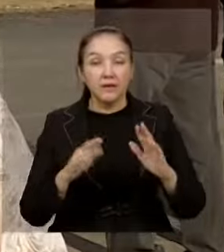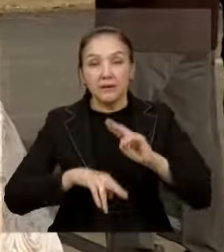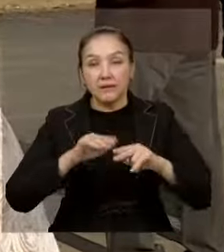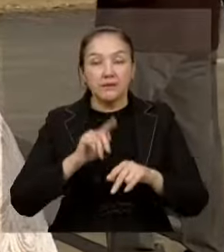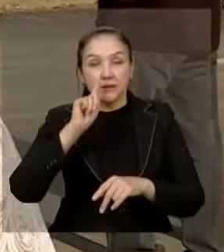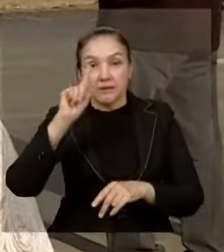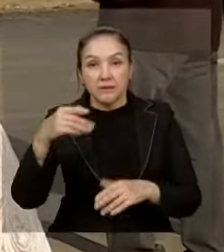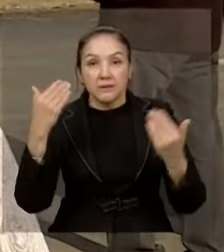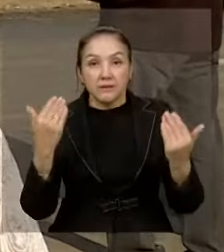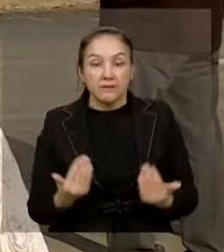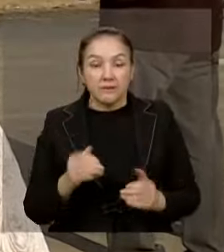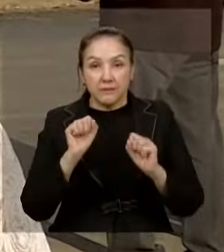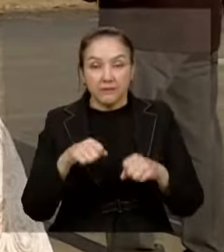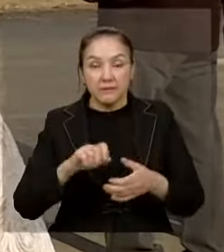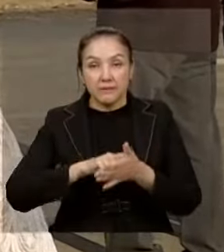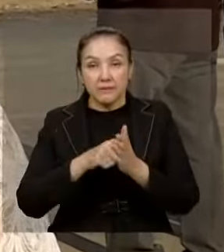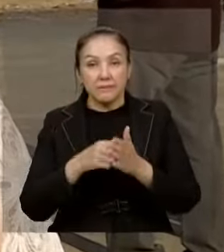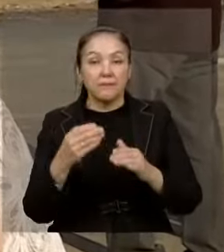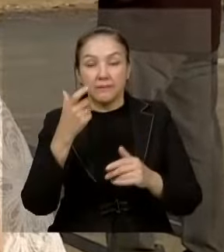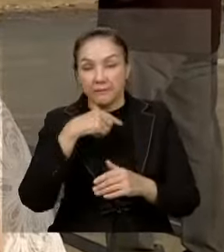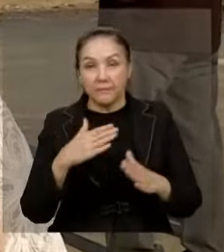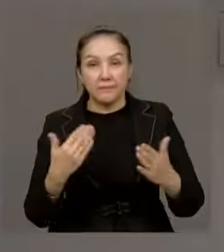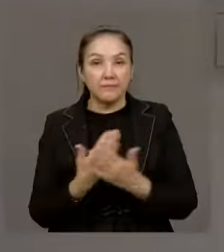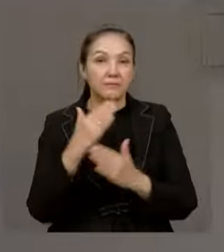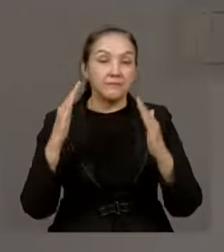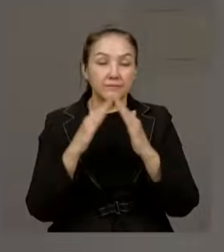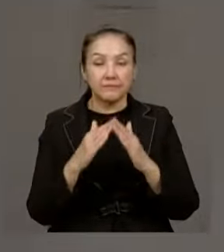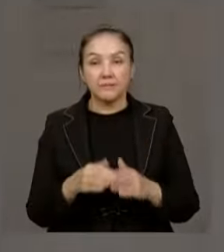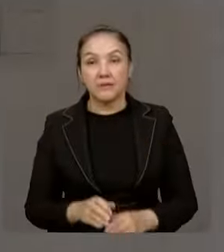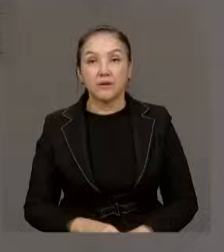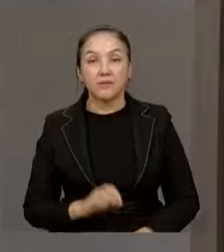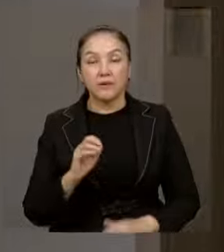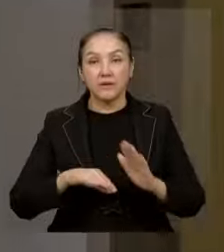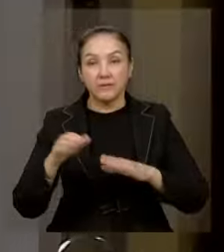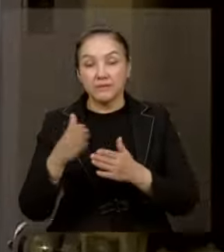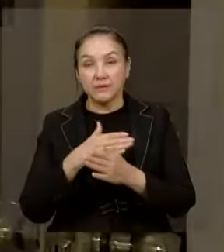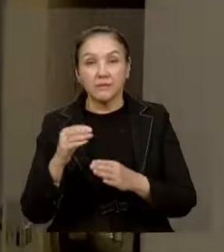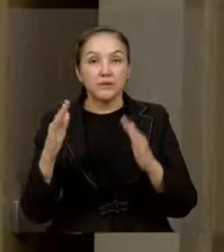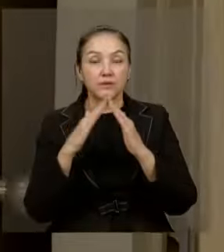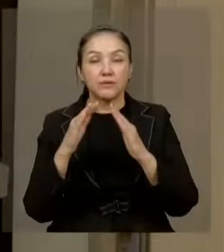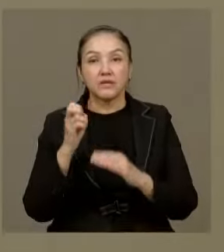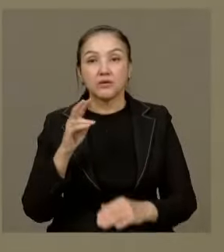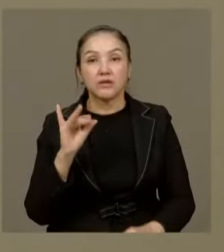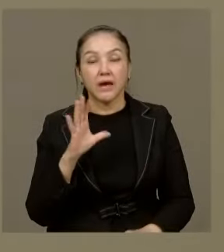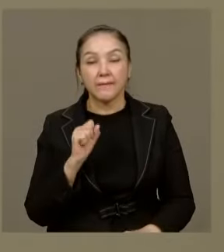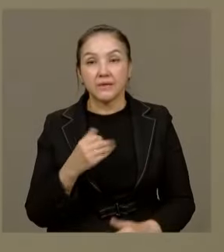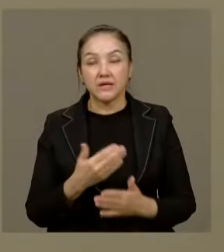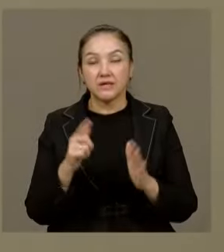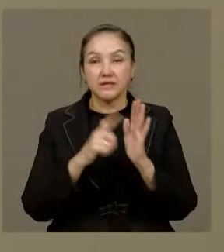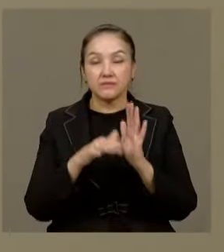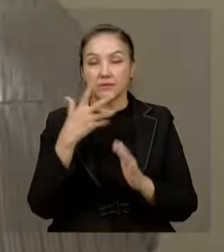далеко но вот сегодня мы можем зайти в свой собственный новый дом практически смыла дом пенсионера Оскара нуржанова по словам